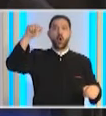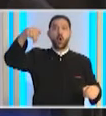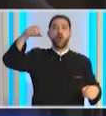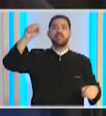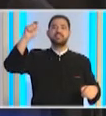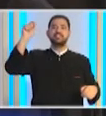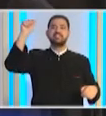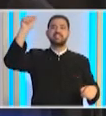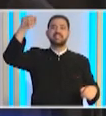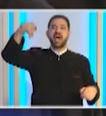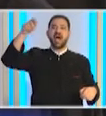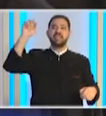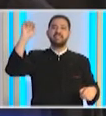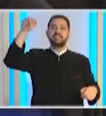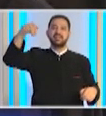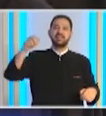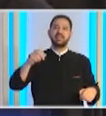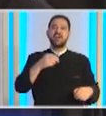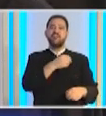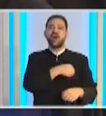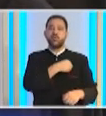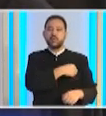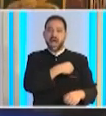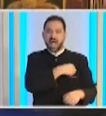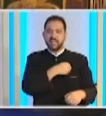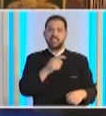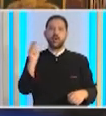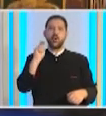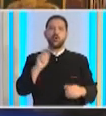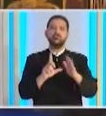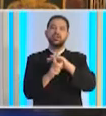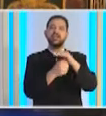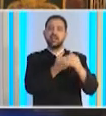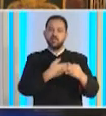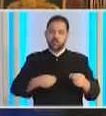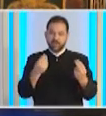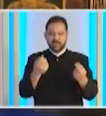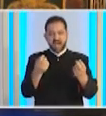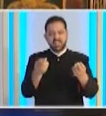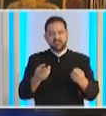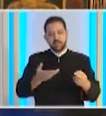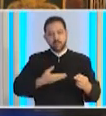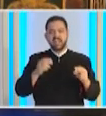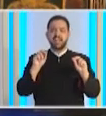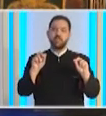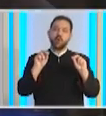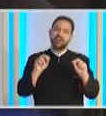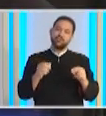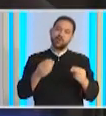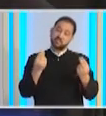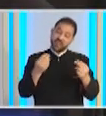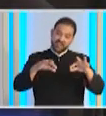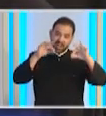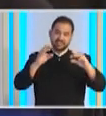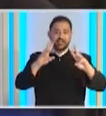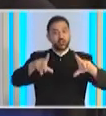Teologie Ortodoxă Iustinian Patriarhul din București. Bine ați revenit, Preacucence Părinte Profesor, la Cuvânt pentru Suflet! Bine v-am regăsit, Doamne